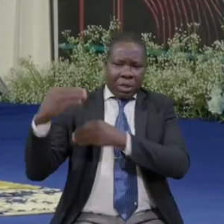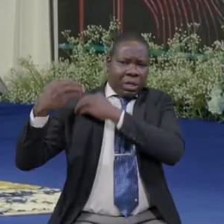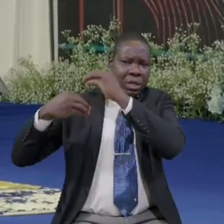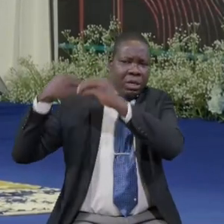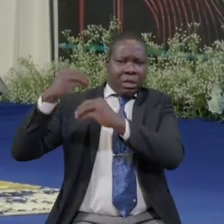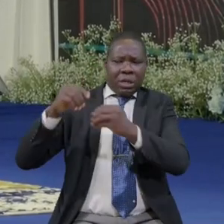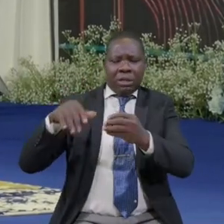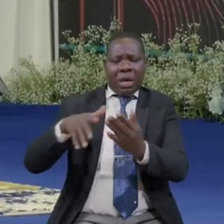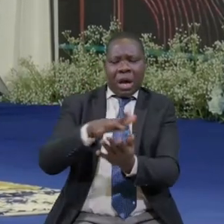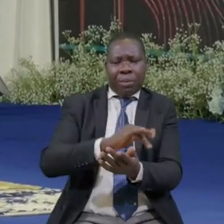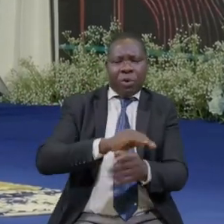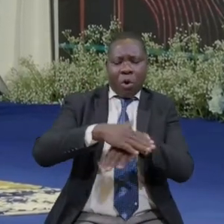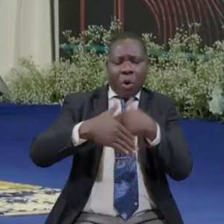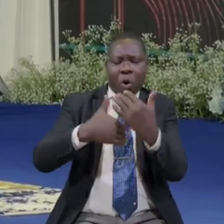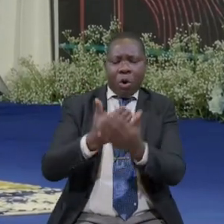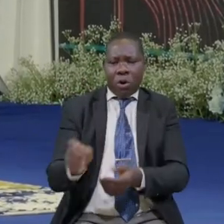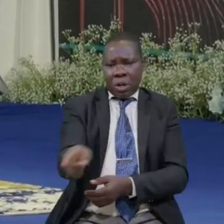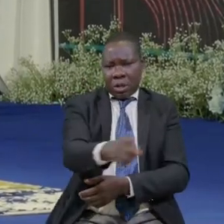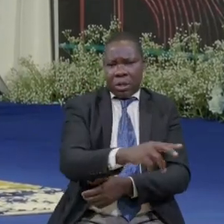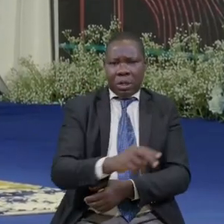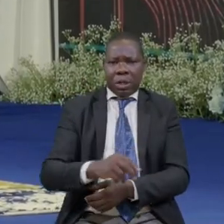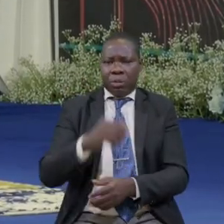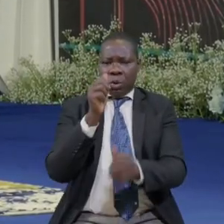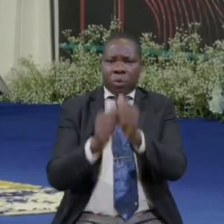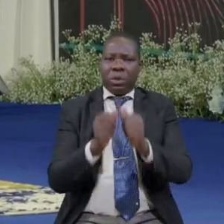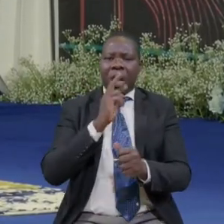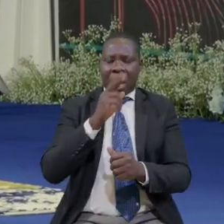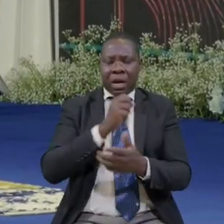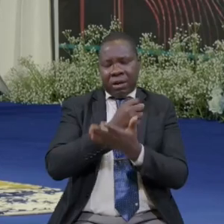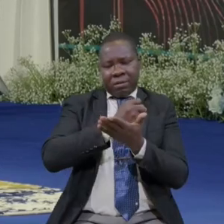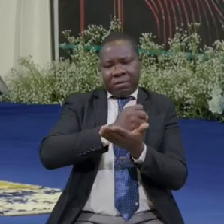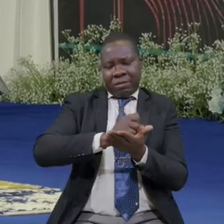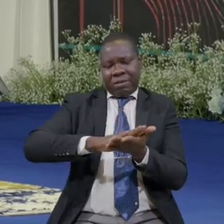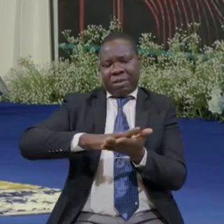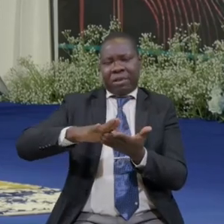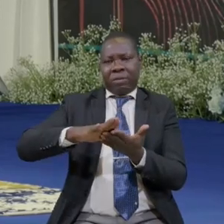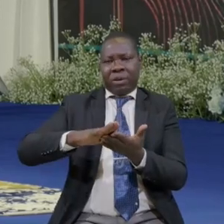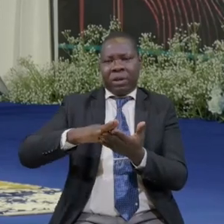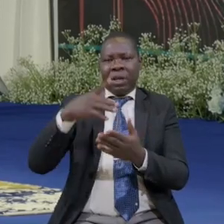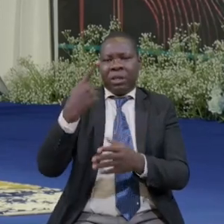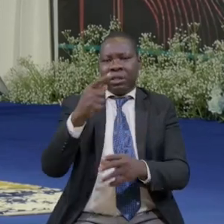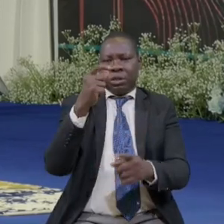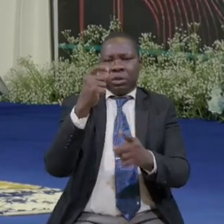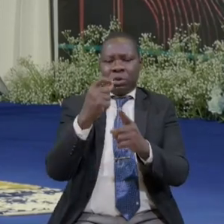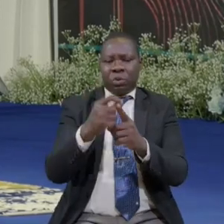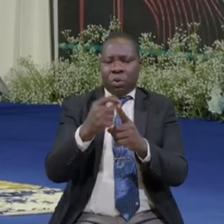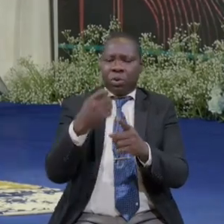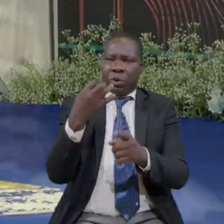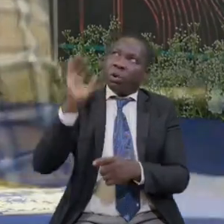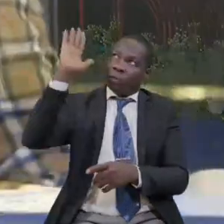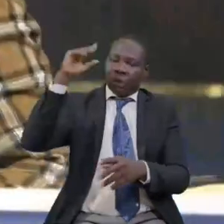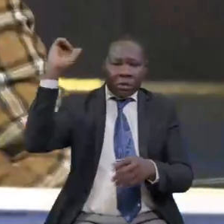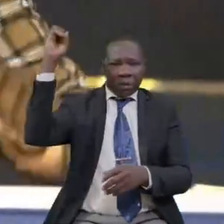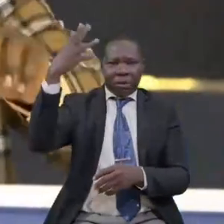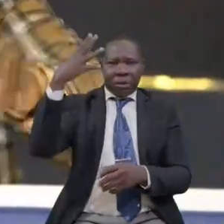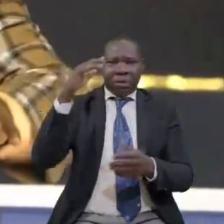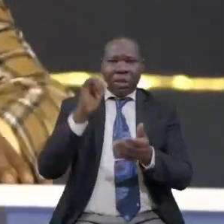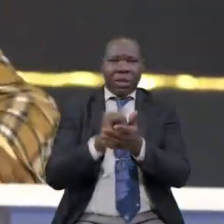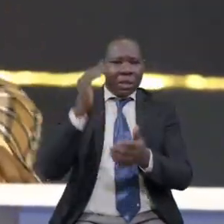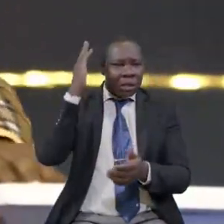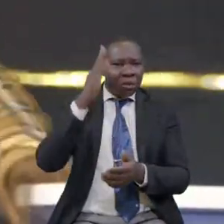avec tous les sanctifiés. La parole de sa grâce